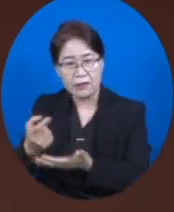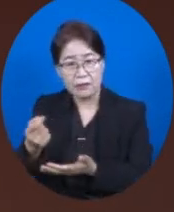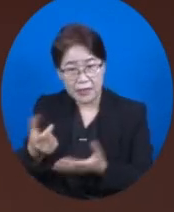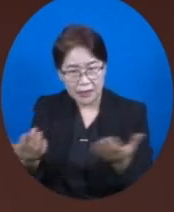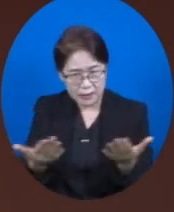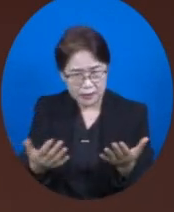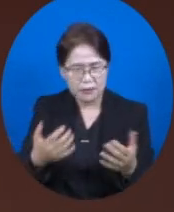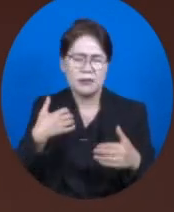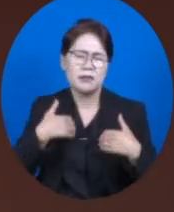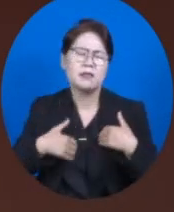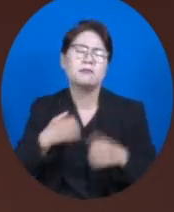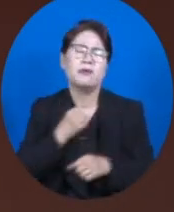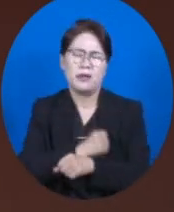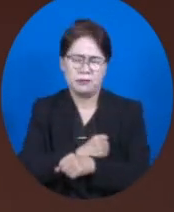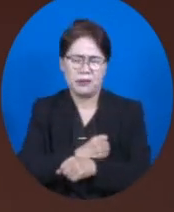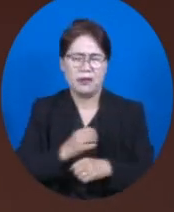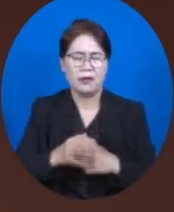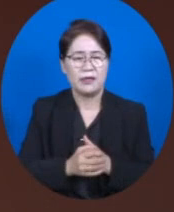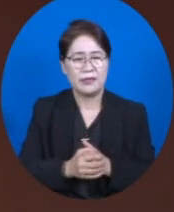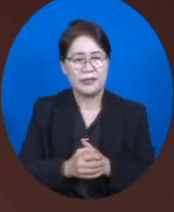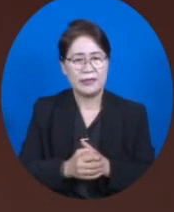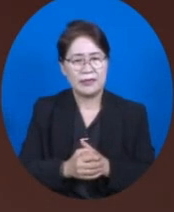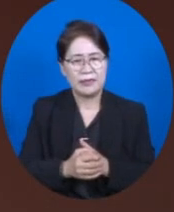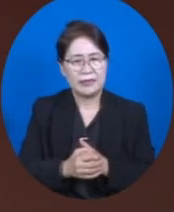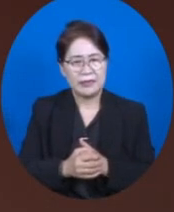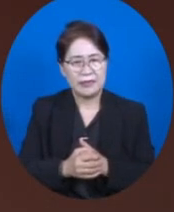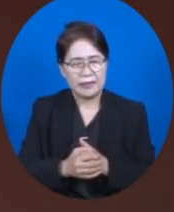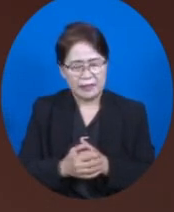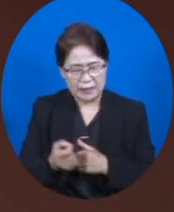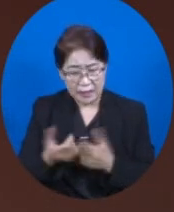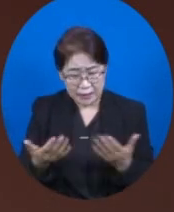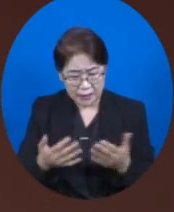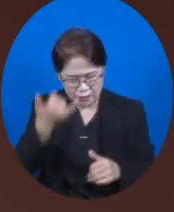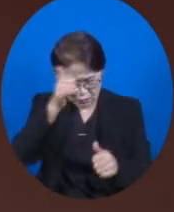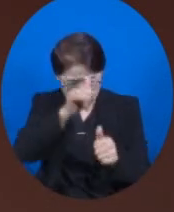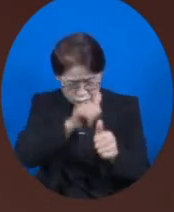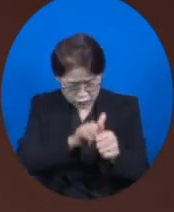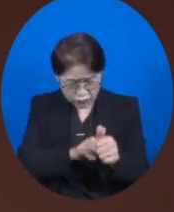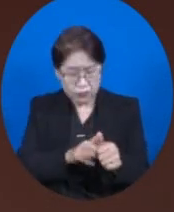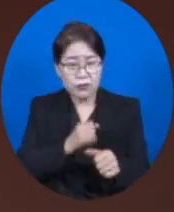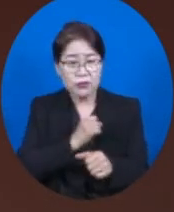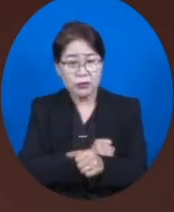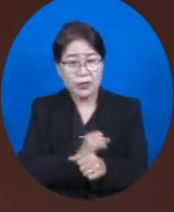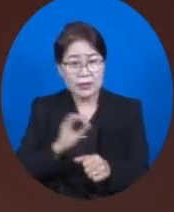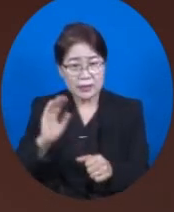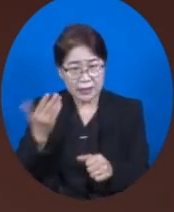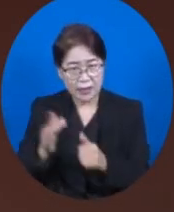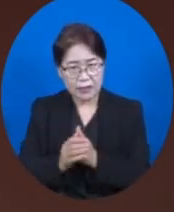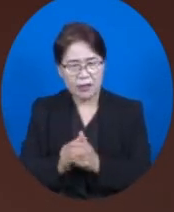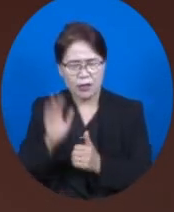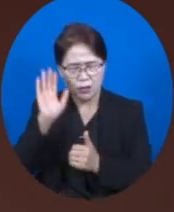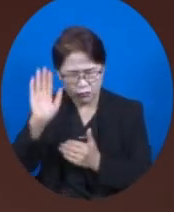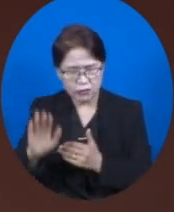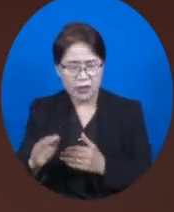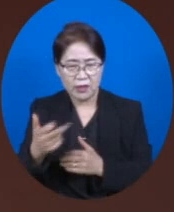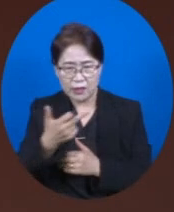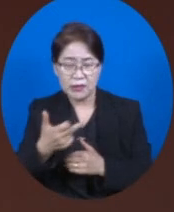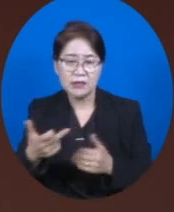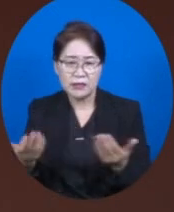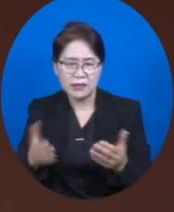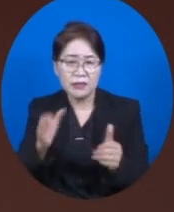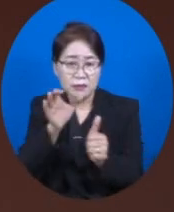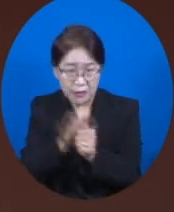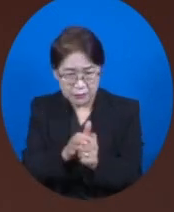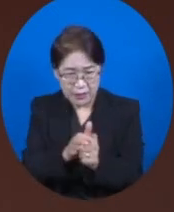작은 일을 기뻐하십니다 작은 일에 충성된 자에게 이후에 더 많은 것을 맡기십니다 그러므로